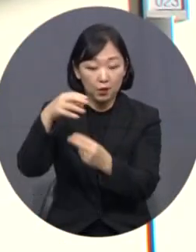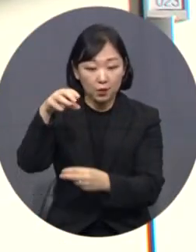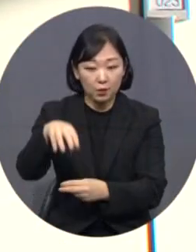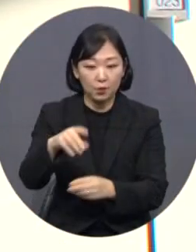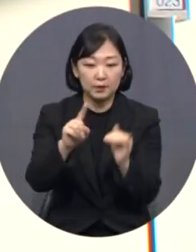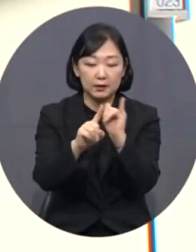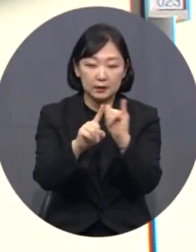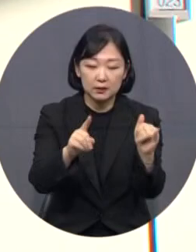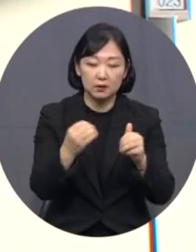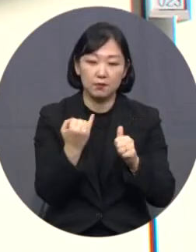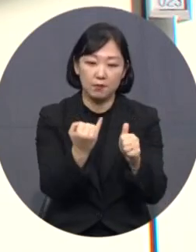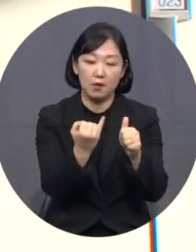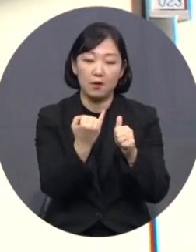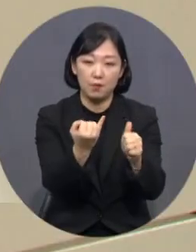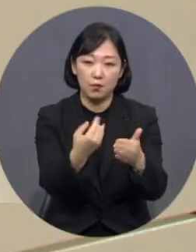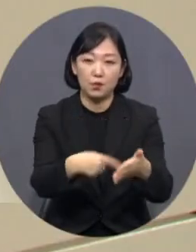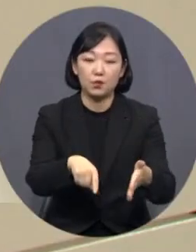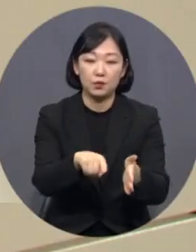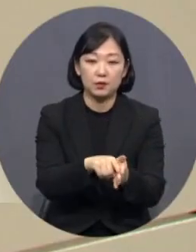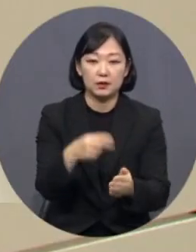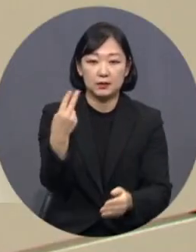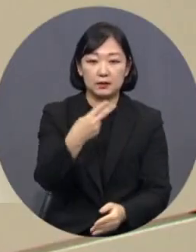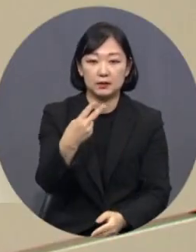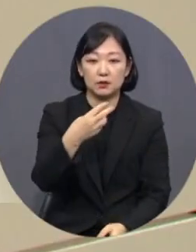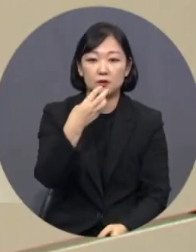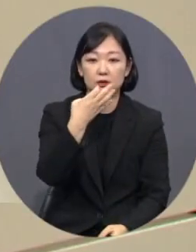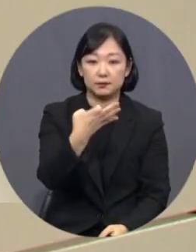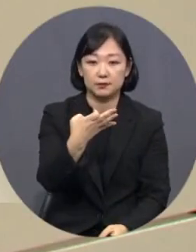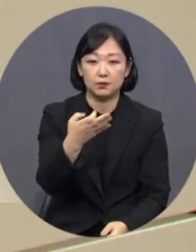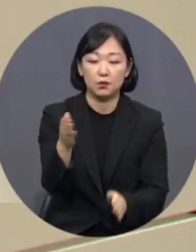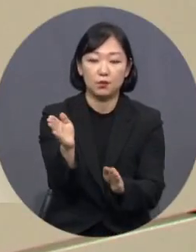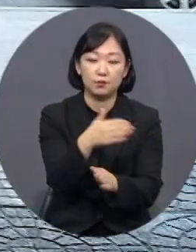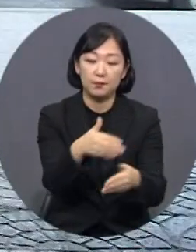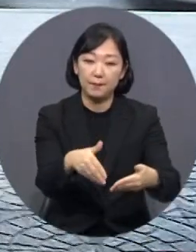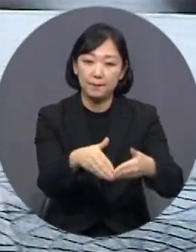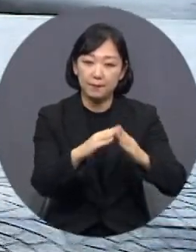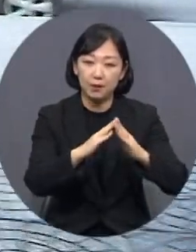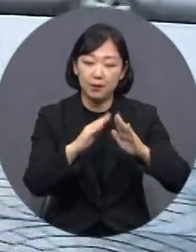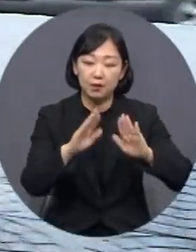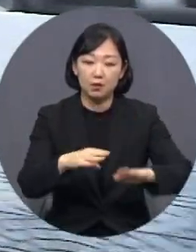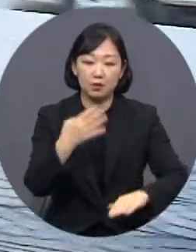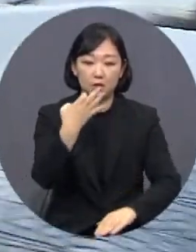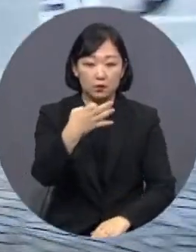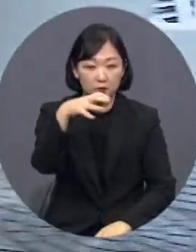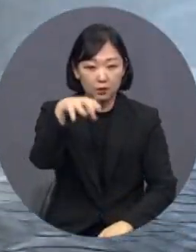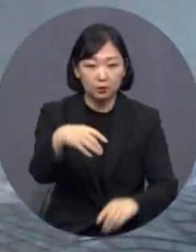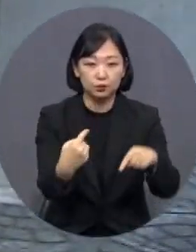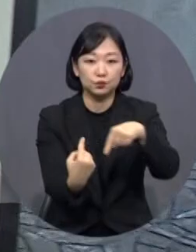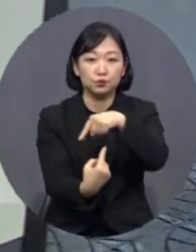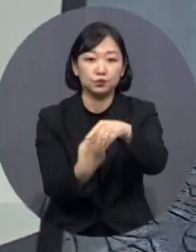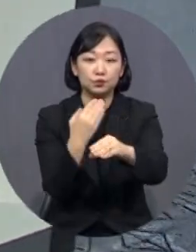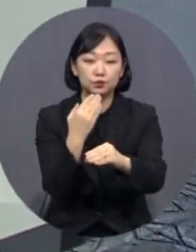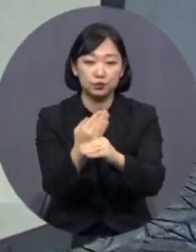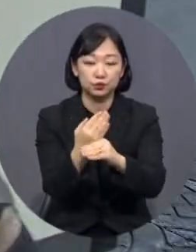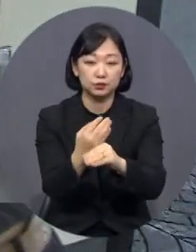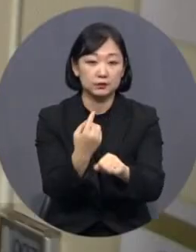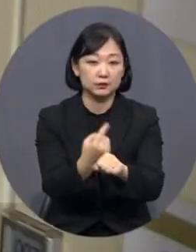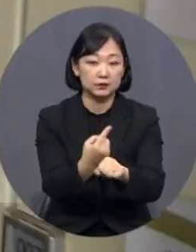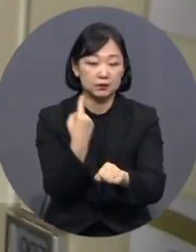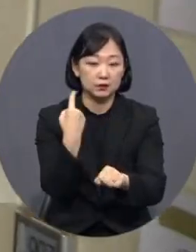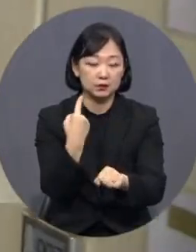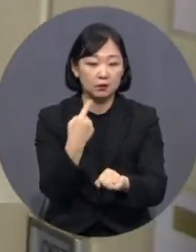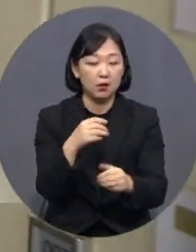가구나 맞벌이 부부 등을 위해 2014년부터 설치돼 현재 14 군데에 운영되고 있고 지난해